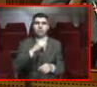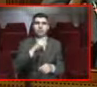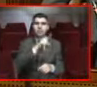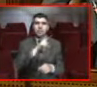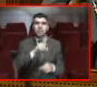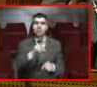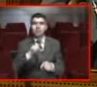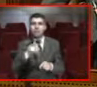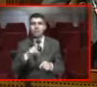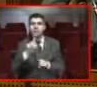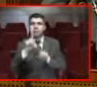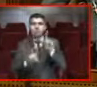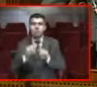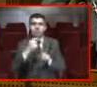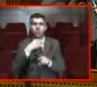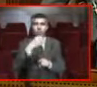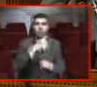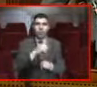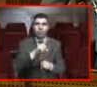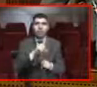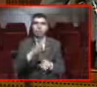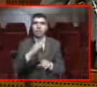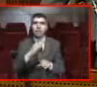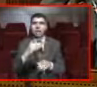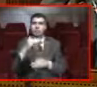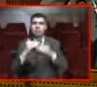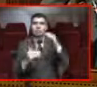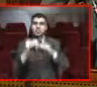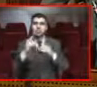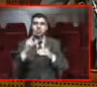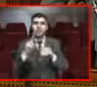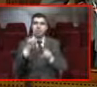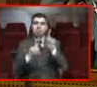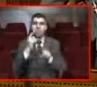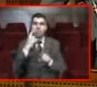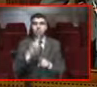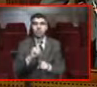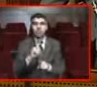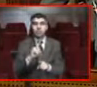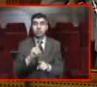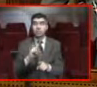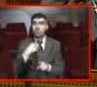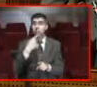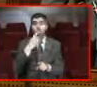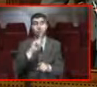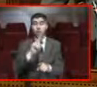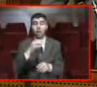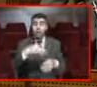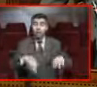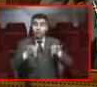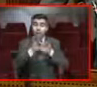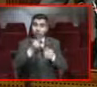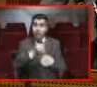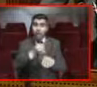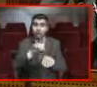الأخ النائب ابن الشهيد بأنه فيه مبالغة. إلا كتقول مبالغة هي ما كتعيش مع الأسرة المقاومة وكيف